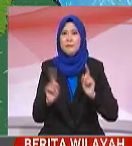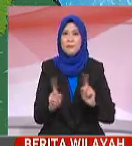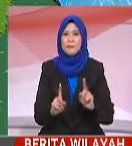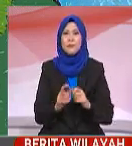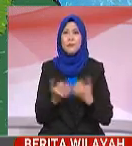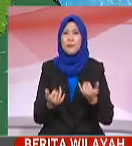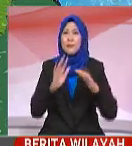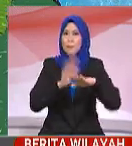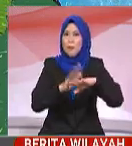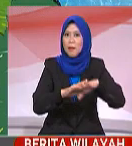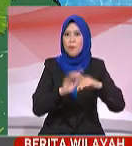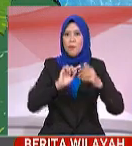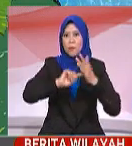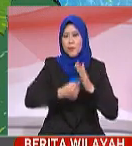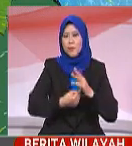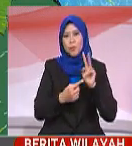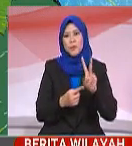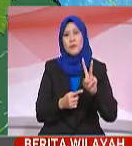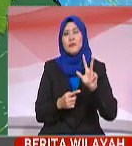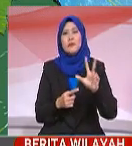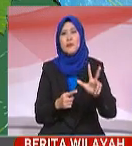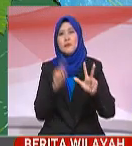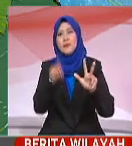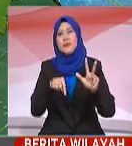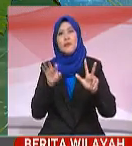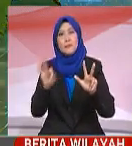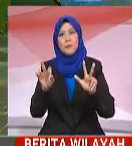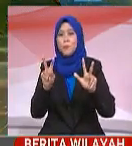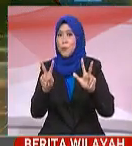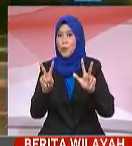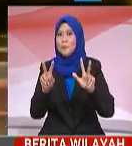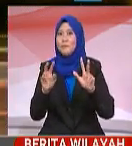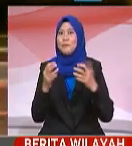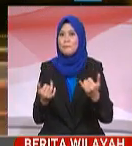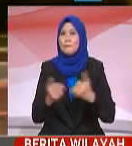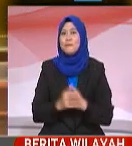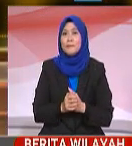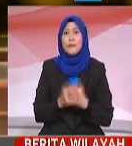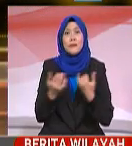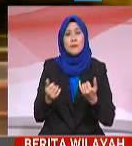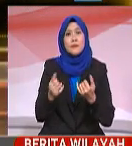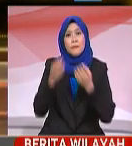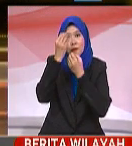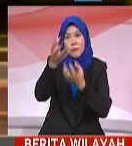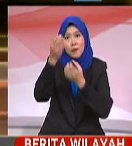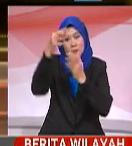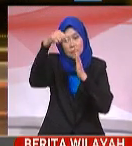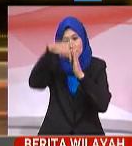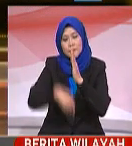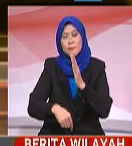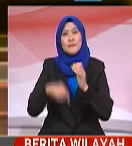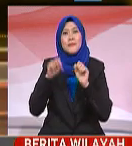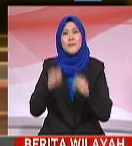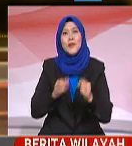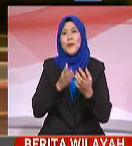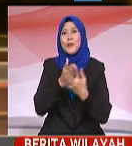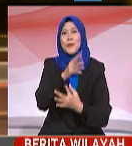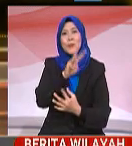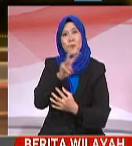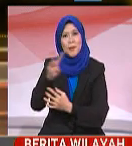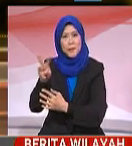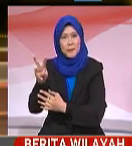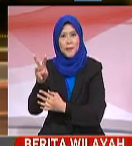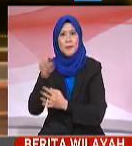kuasa sehingga ke 23 Februari 2021. Dan bagi anda, untuk mendapatkan informasi yang lebih terkini, anda boleh layari laman sesuatu kami